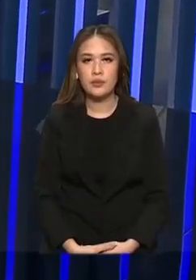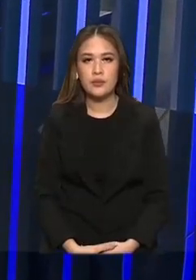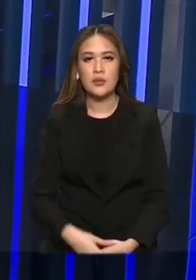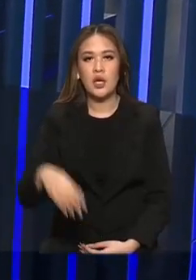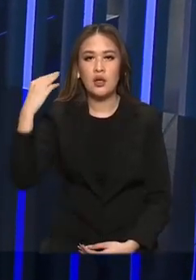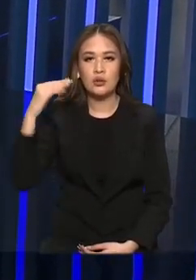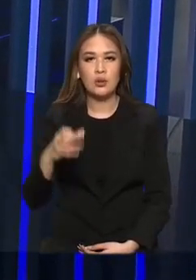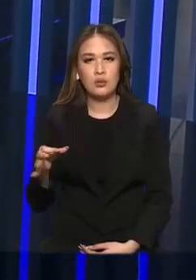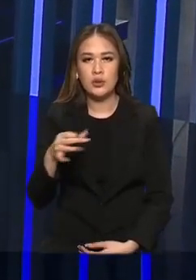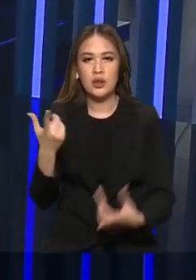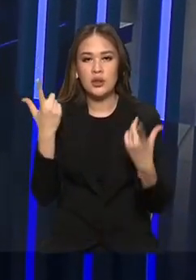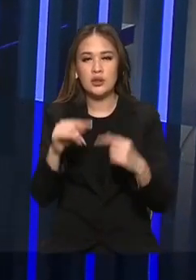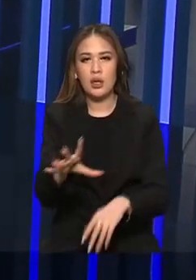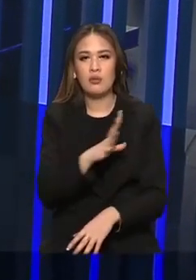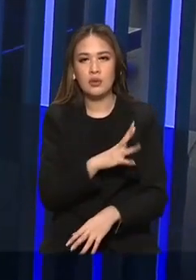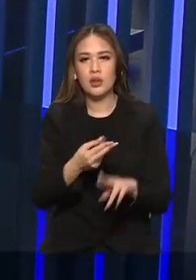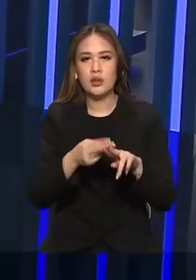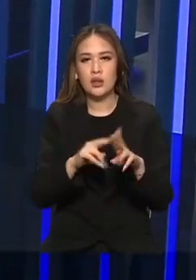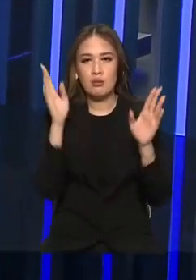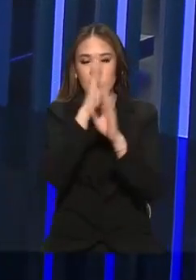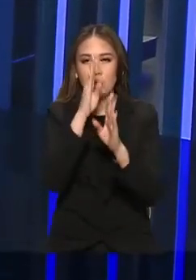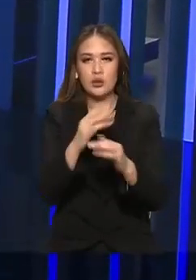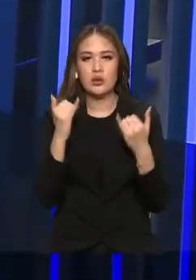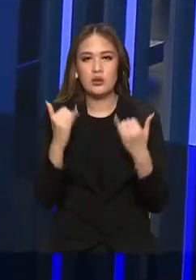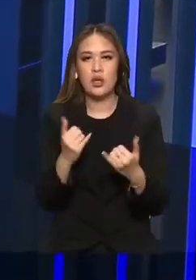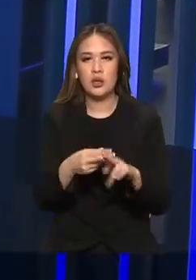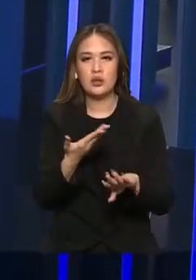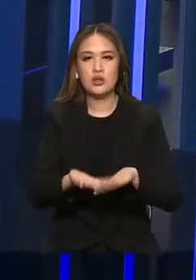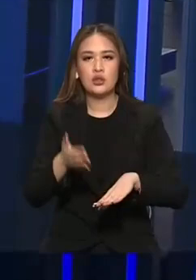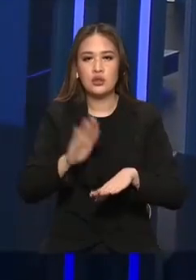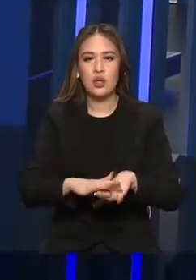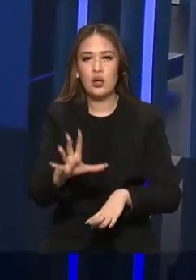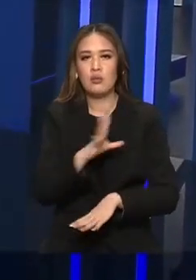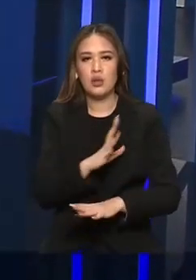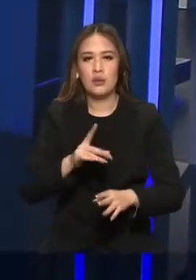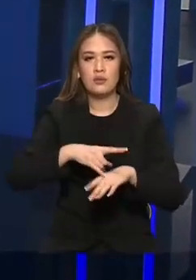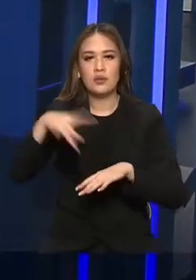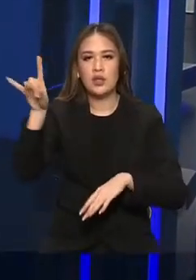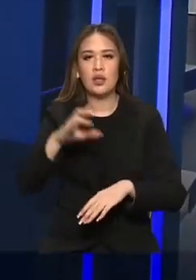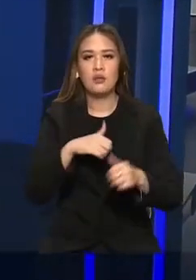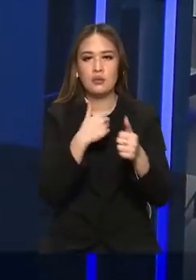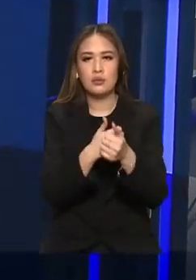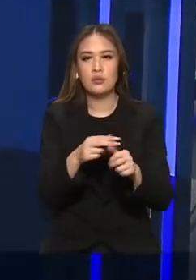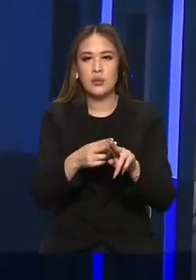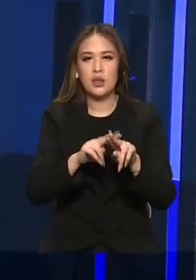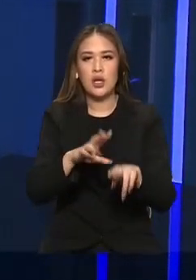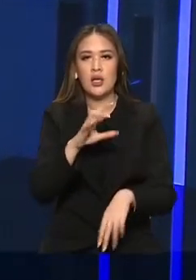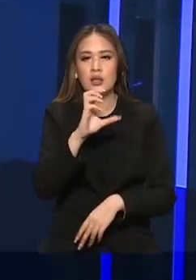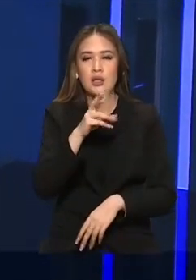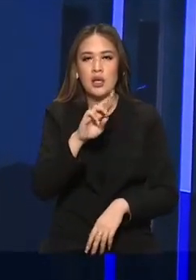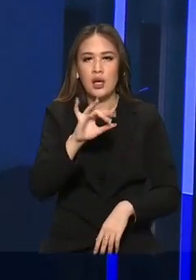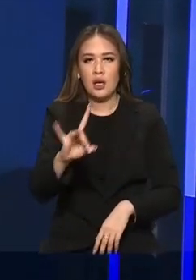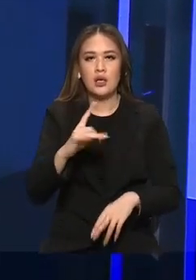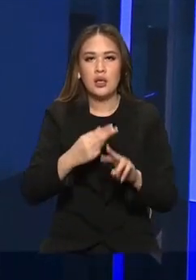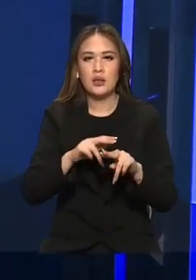А в Актюбинскую область, где ситуация с паводками сегодня одна из самых сложных, вылетел вице-премьер Роман Скляр. Вместе с сотрудниками МЧС